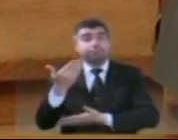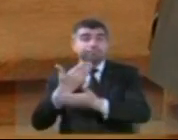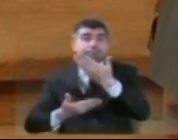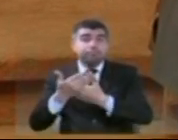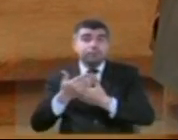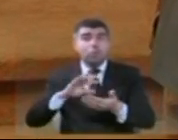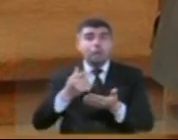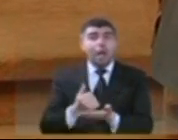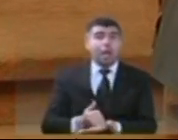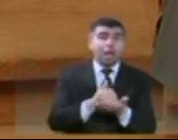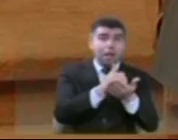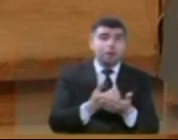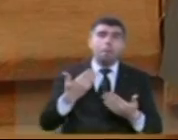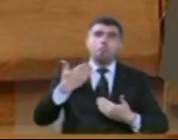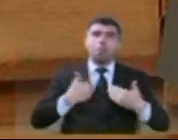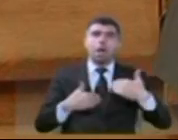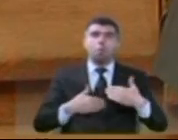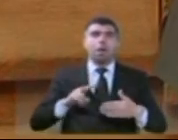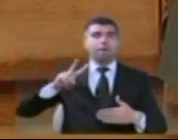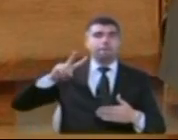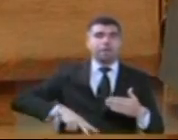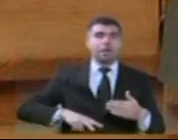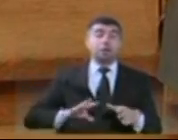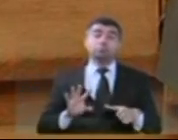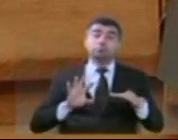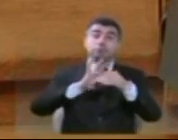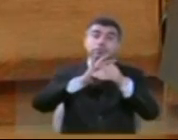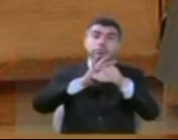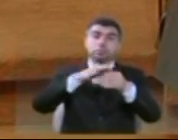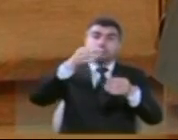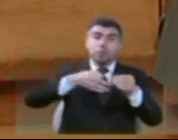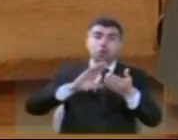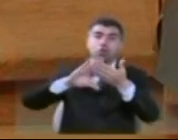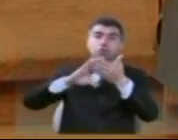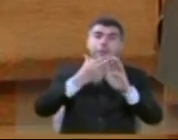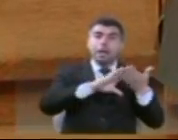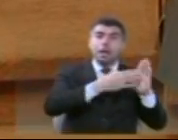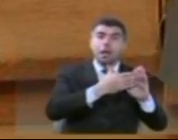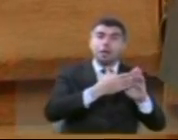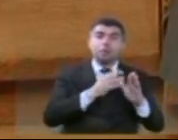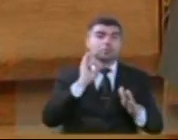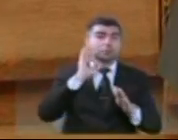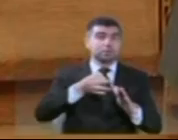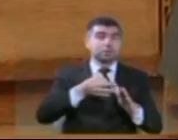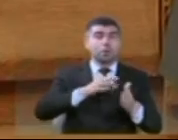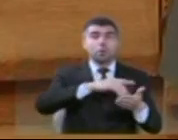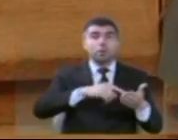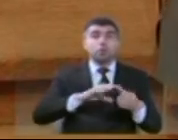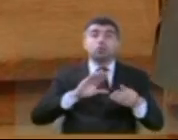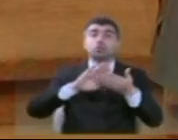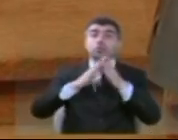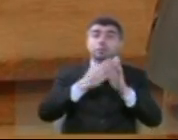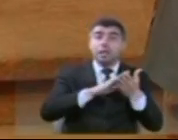الاقتصادي للأشخاص في وضعية إعاقة بشراكة مع الجمعيات، حيث أن المشاريع تقدم